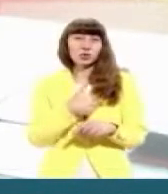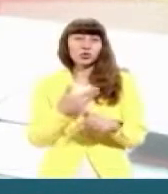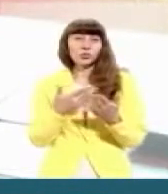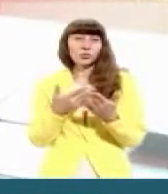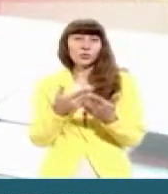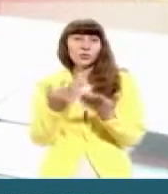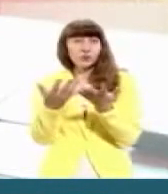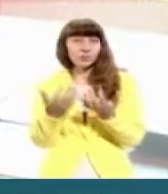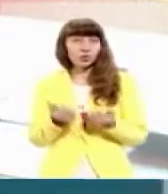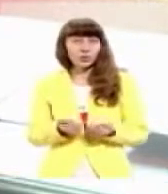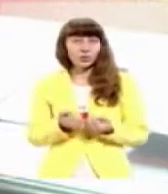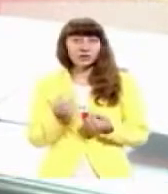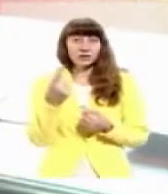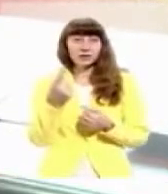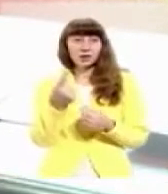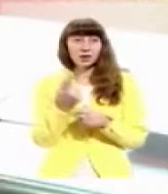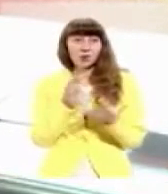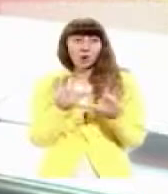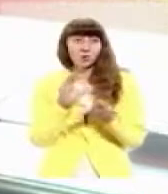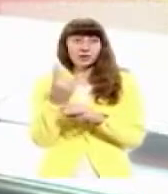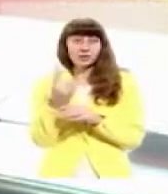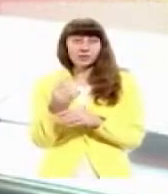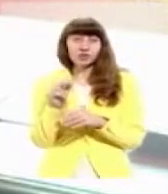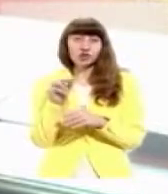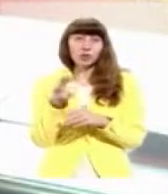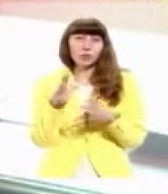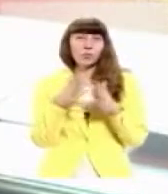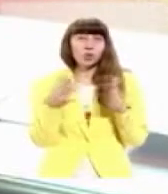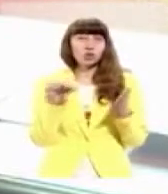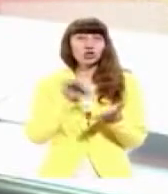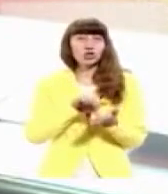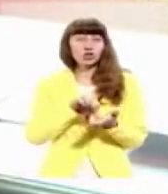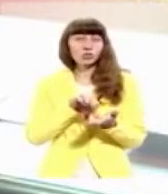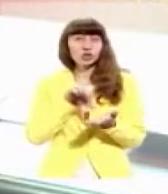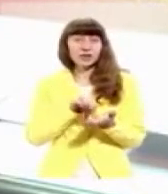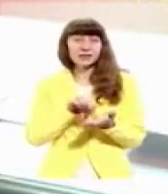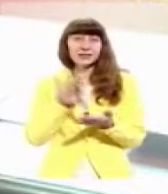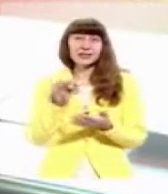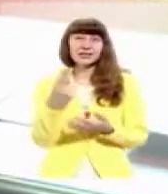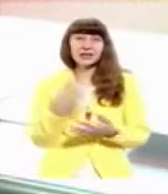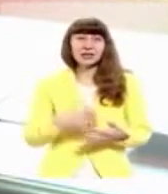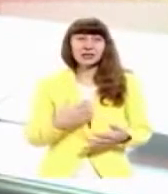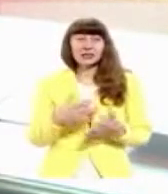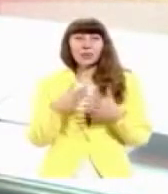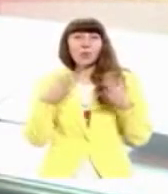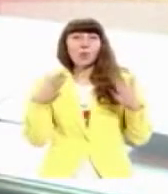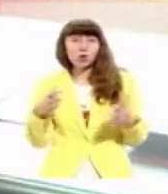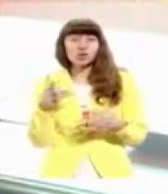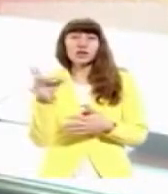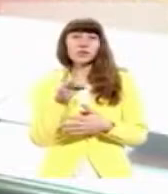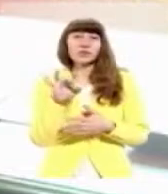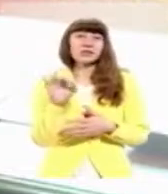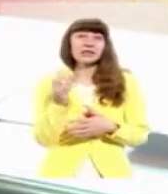уходу, должен знать, что чем больше стаж участия в системе социального страхования, тем выше размер социальной